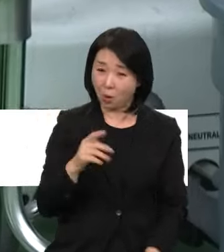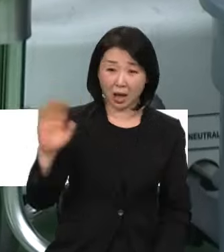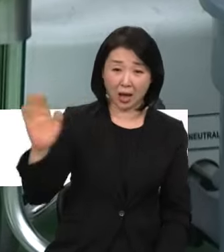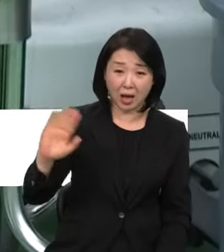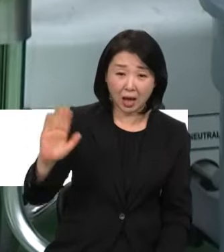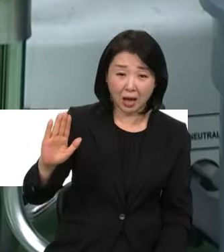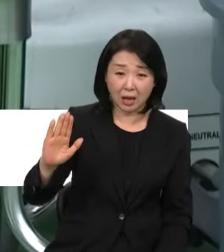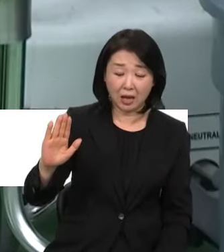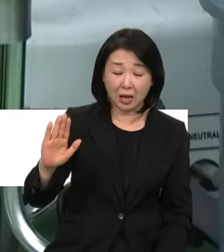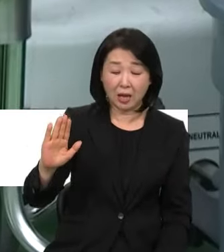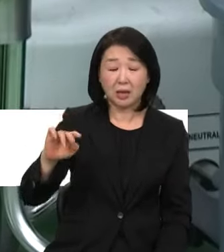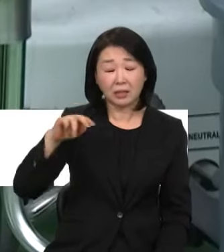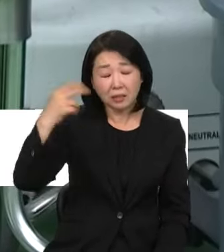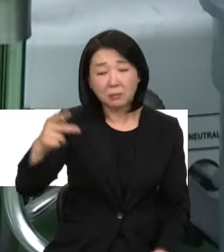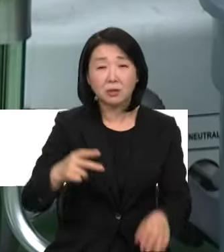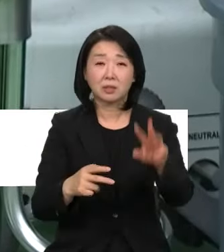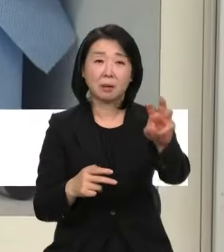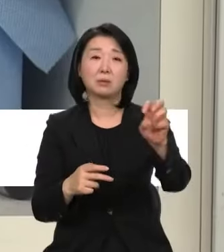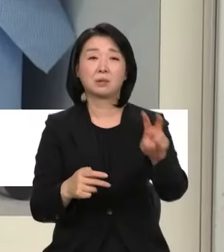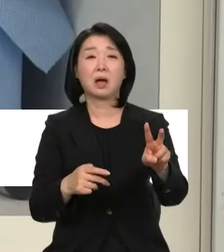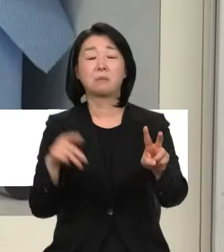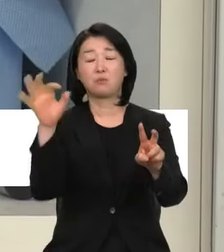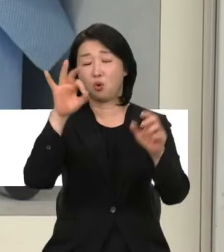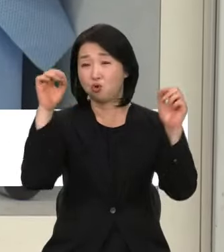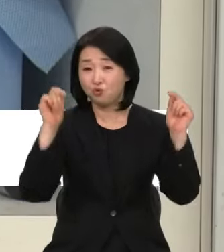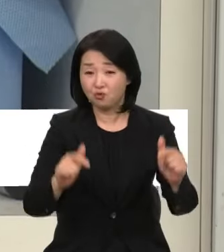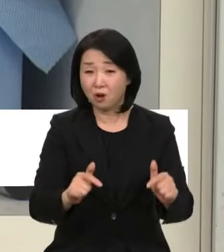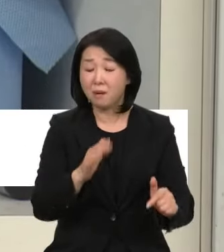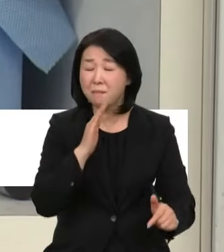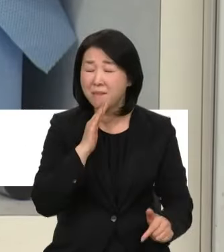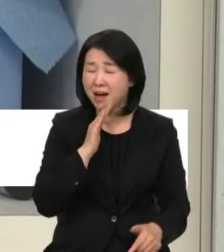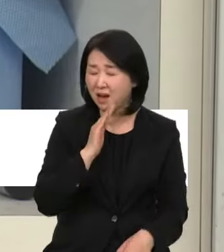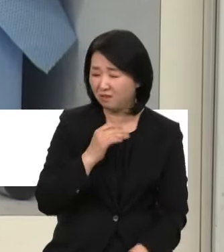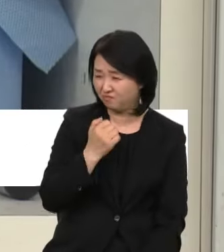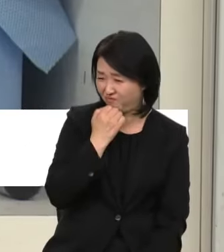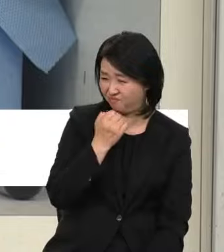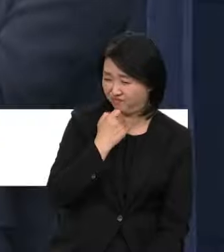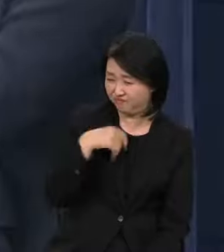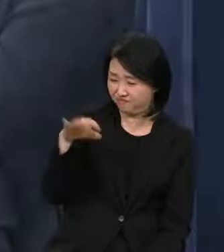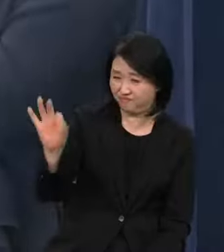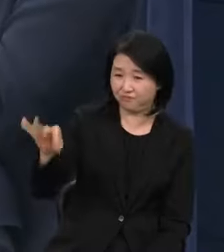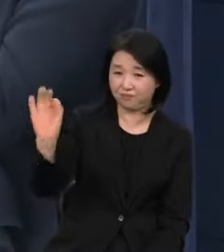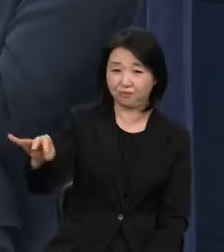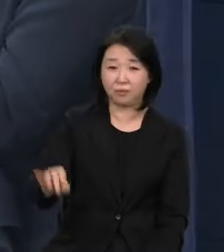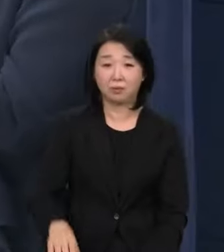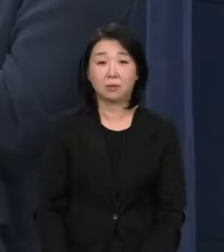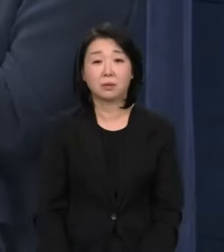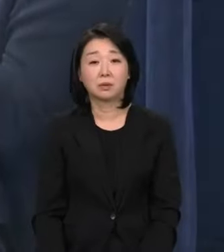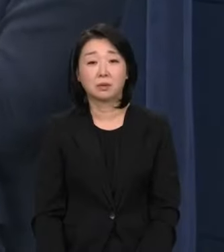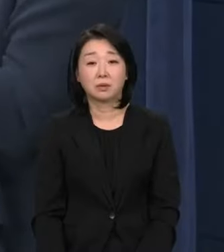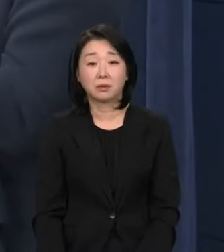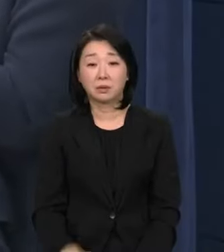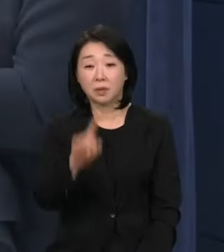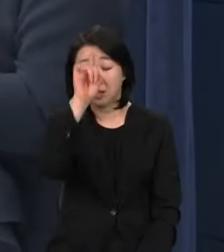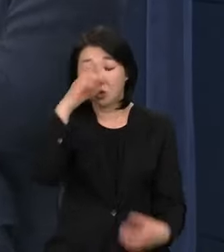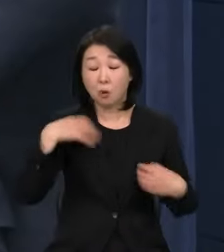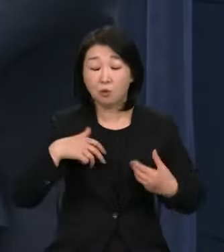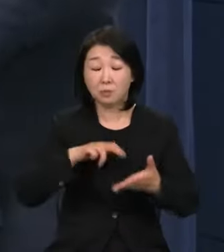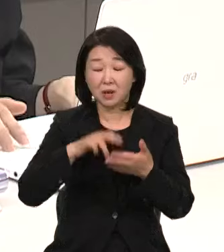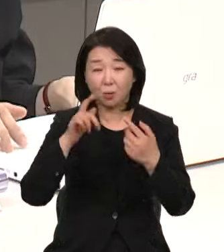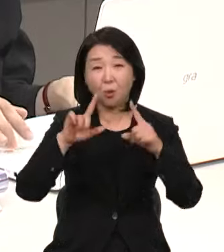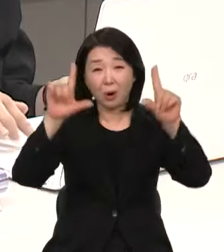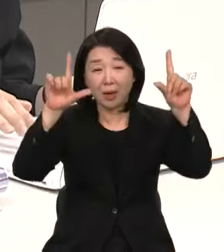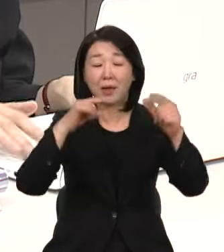않으면 다음 주에는 33%로 줄일 것이냐는 비아냥까지 흘러나오고 있습니다. 반면 정부는 올해만